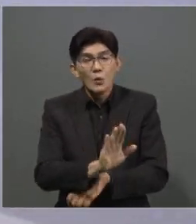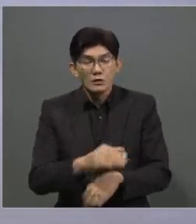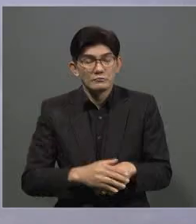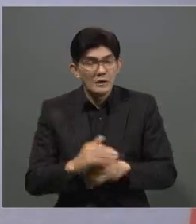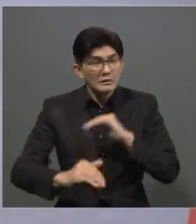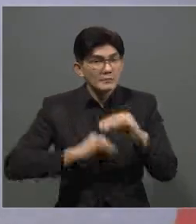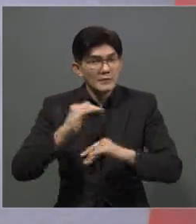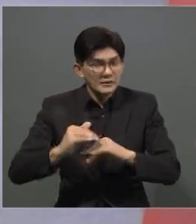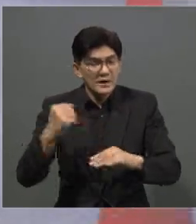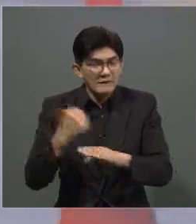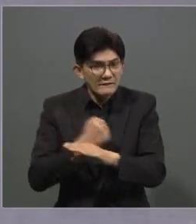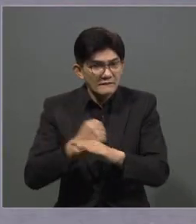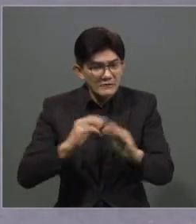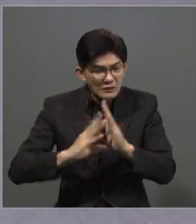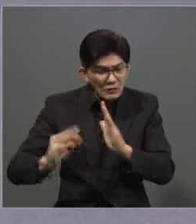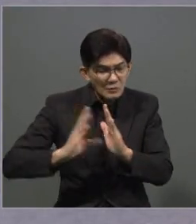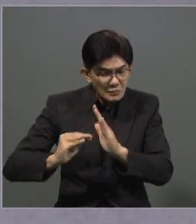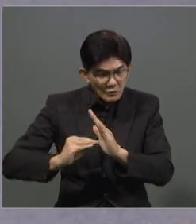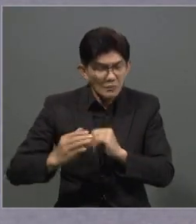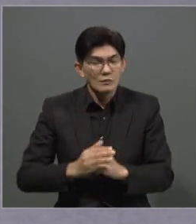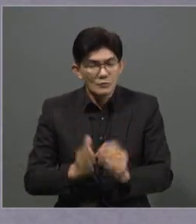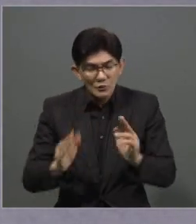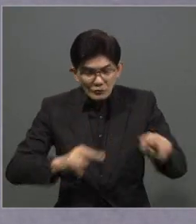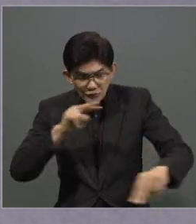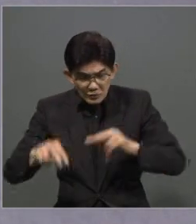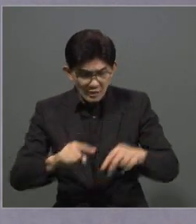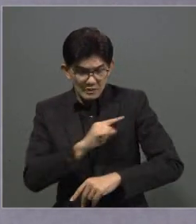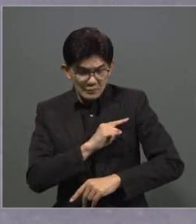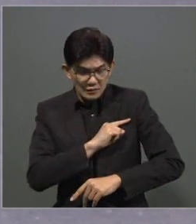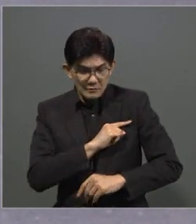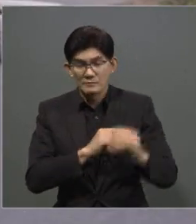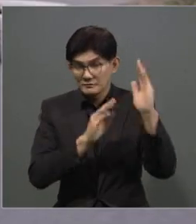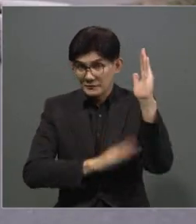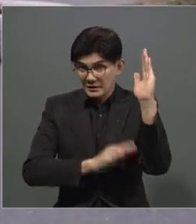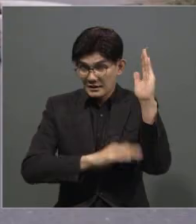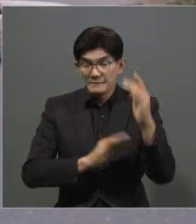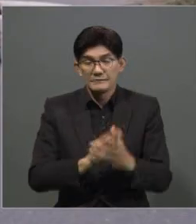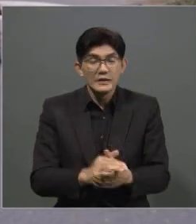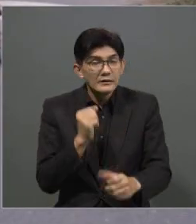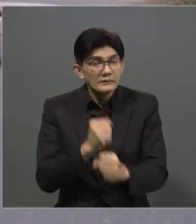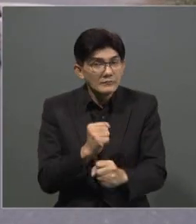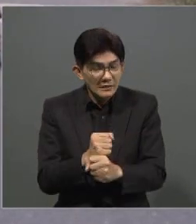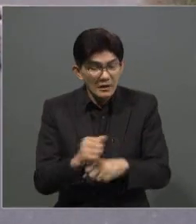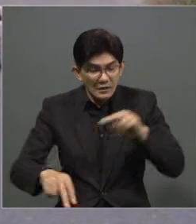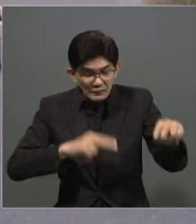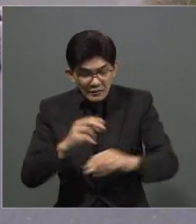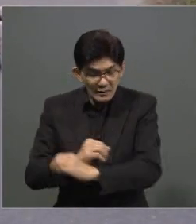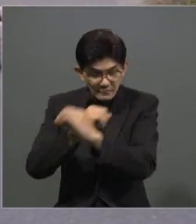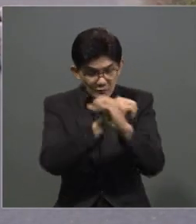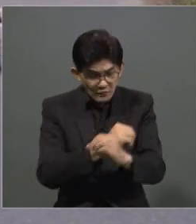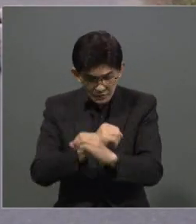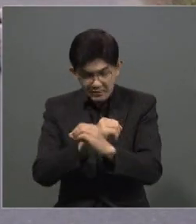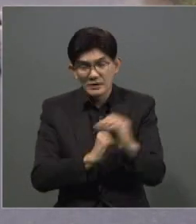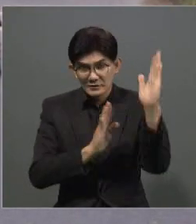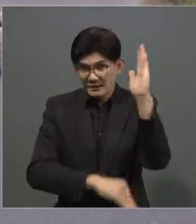พัฒนาหลักสูตรการฝึกอบรมสมาชิกกองอาสารักษาดินแดนจังหวัดชายแดนภาคใต้เพื่อให้สามารถปฏิบัติงานในการรักษาความสงบเรียบร้อยใน